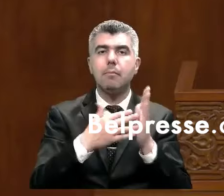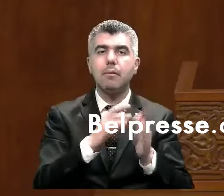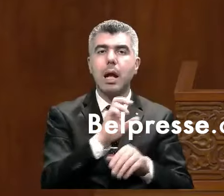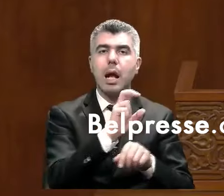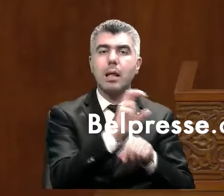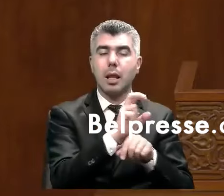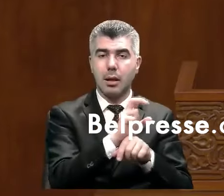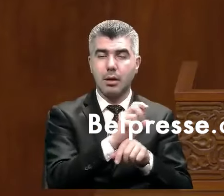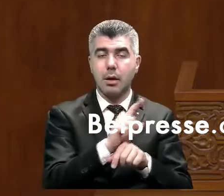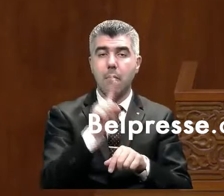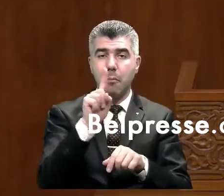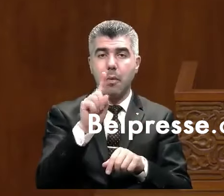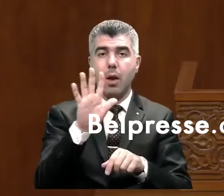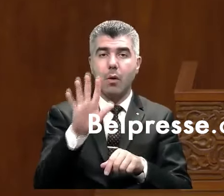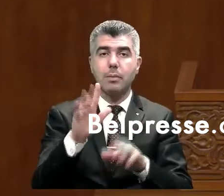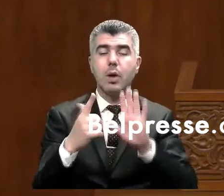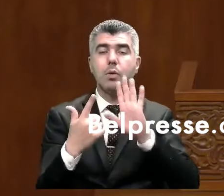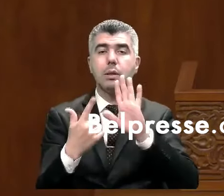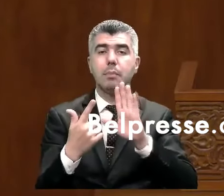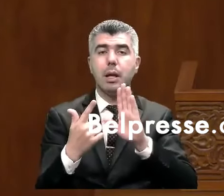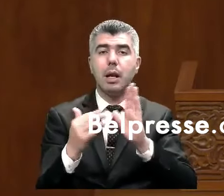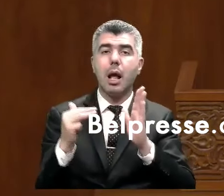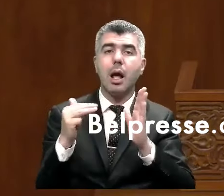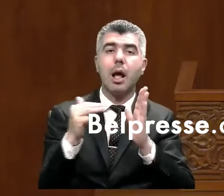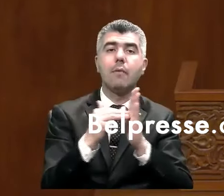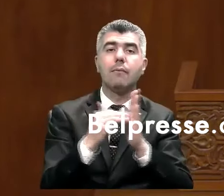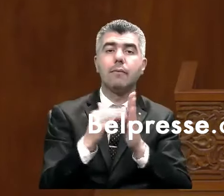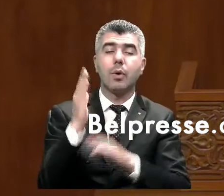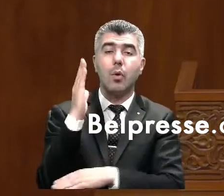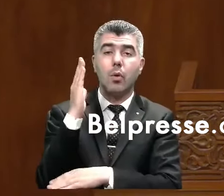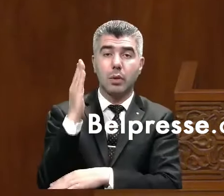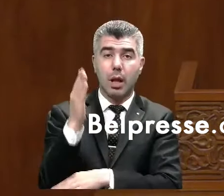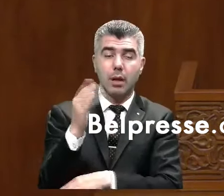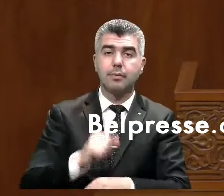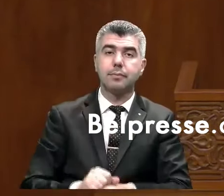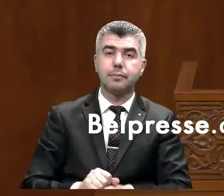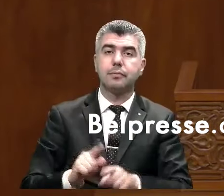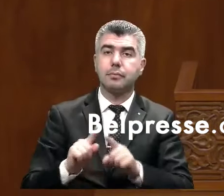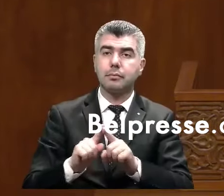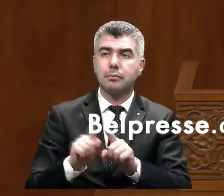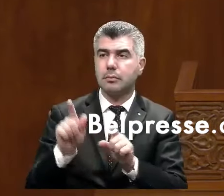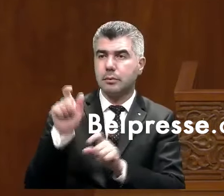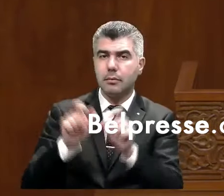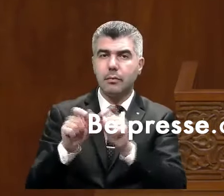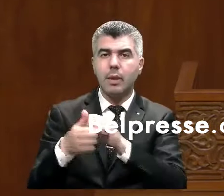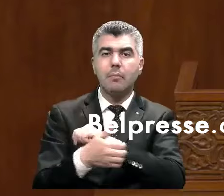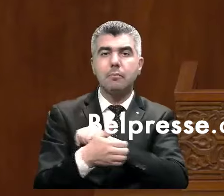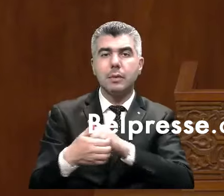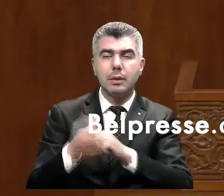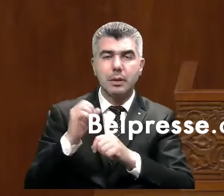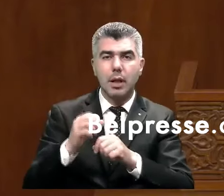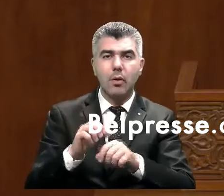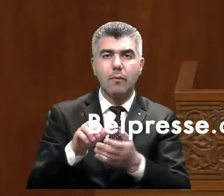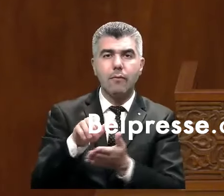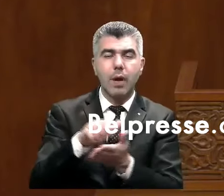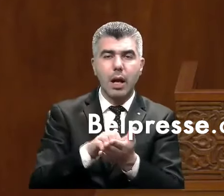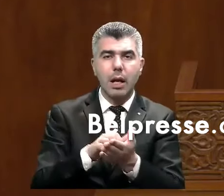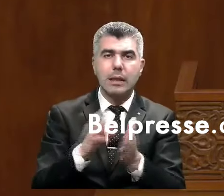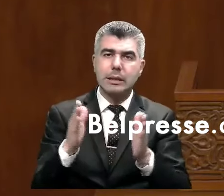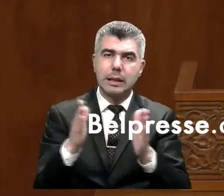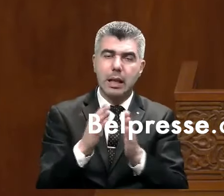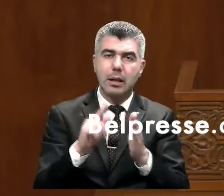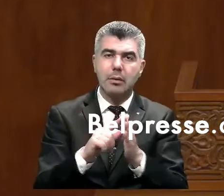شملات 175 ال هكتار ويمثل صغار الفلاحين منها ما يزيد عن 80% في هذه